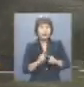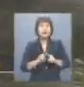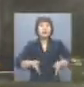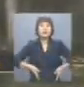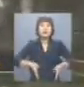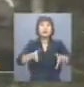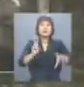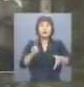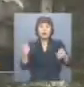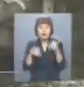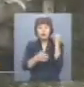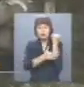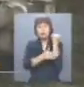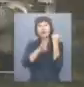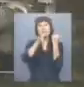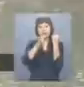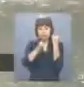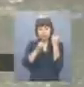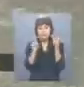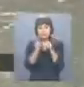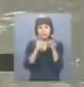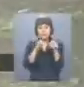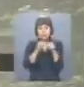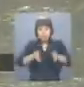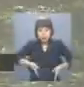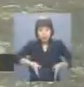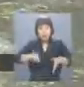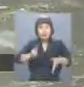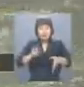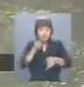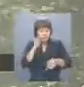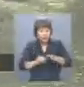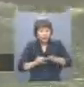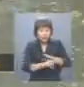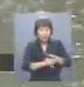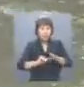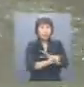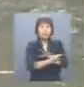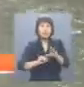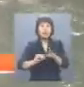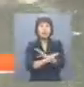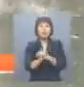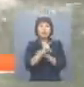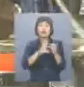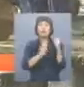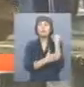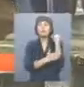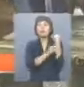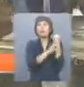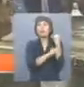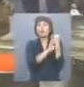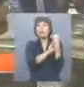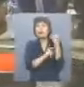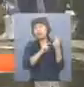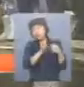ซอย60นะครับซึ่งเป็นจุดที่ระบายน้ำออกจากพื้นที่พระรามที่2ซอย69ผ่านไปยังคลอง4บาทและคล